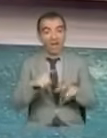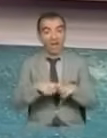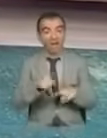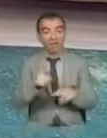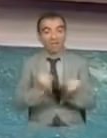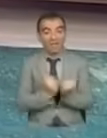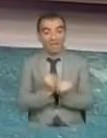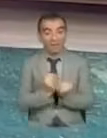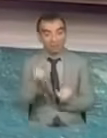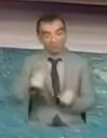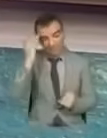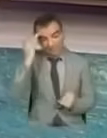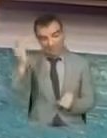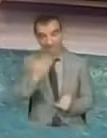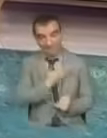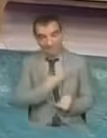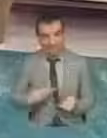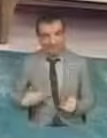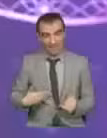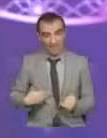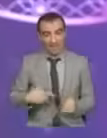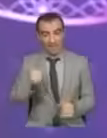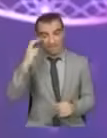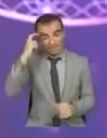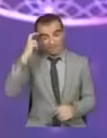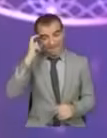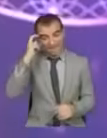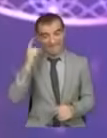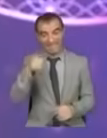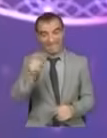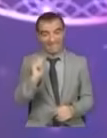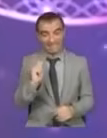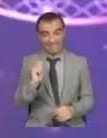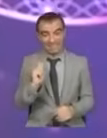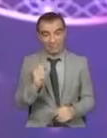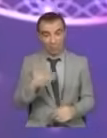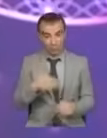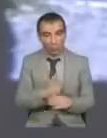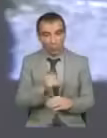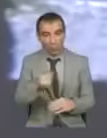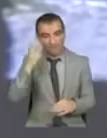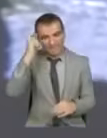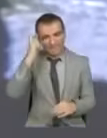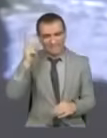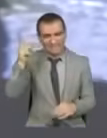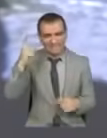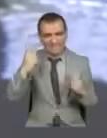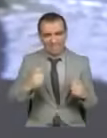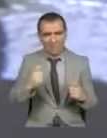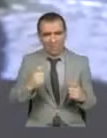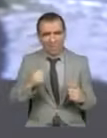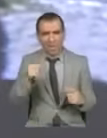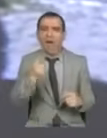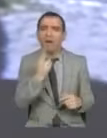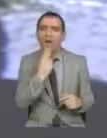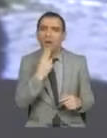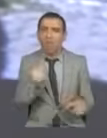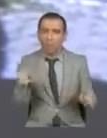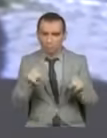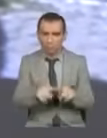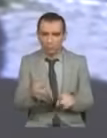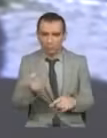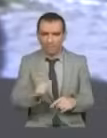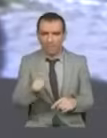Ayşe kardeşim, buradan selamlar, sevgiler. Manisa'nın, daha doğrusu Manisa'da yörenin hanımlarıyla